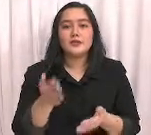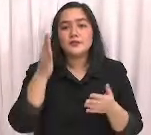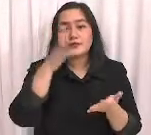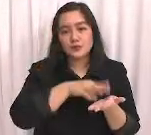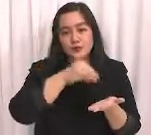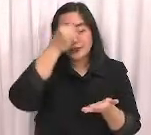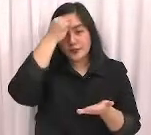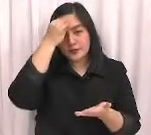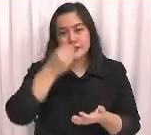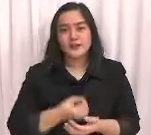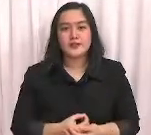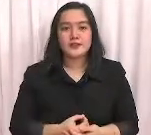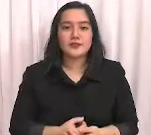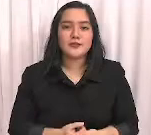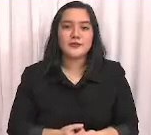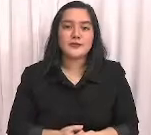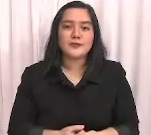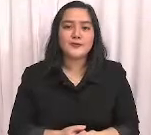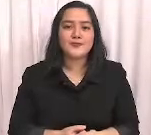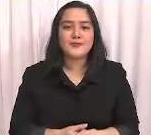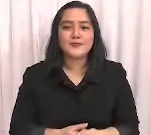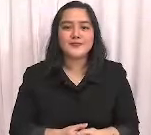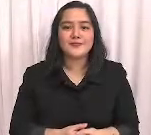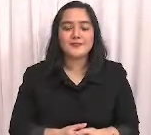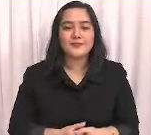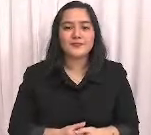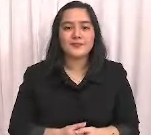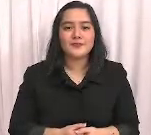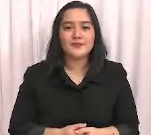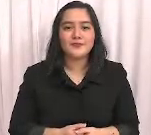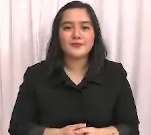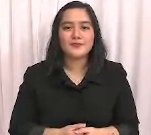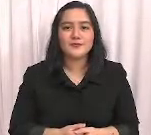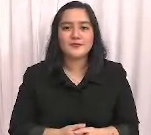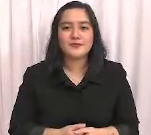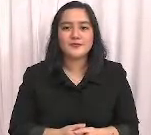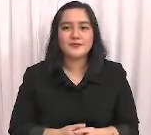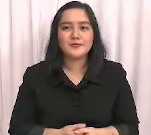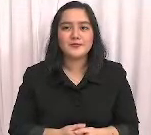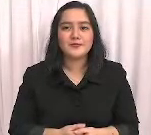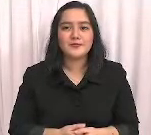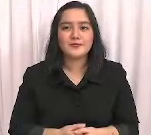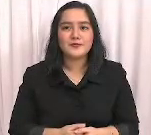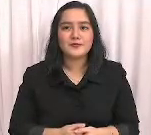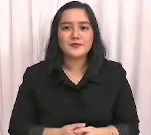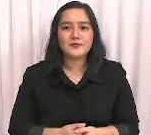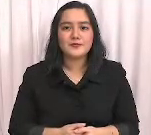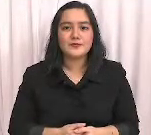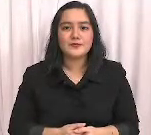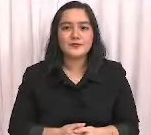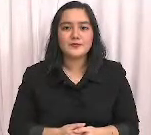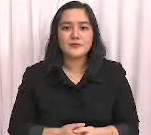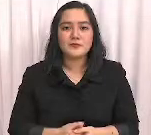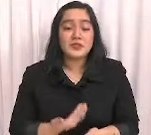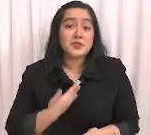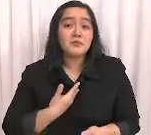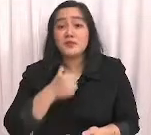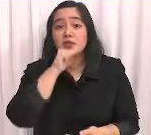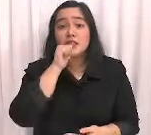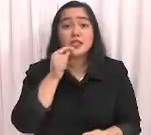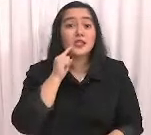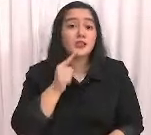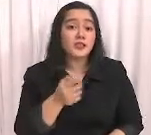know, hindi naman po, hindi ko naman po sinasabi sa inyo na gayahin nyo yung